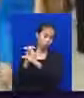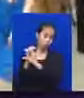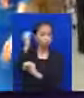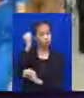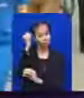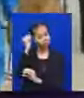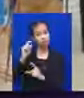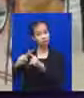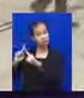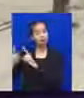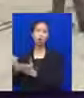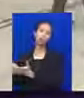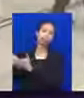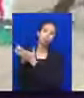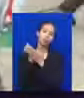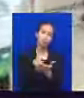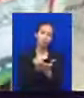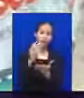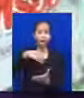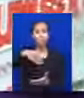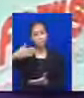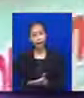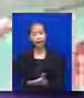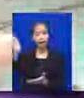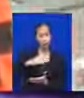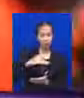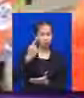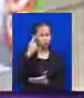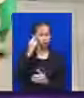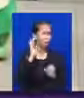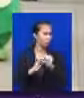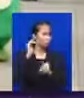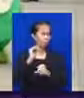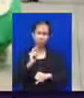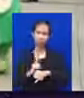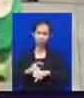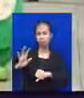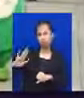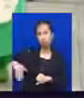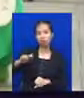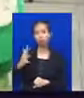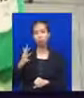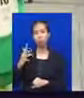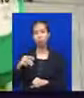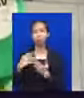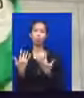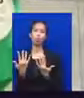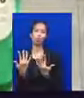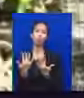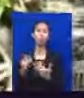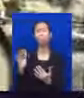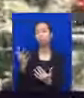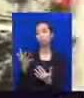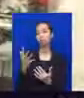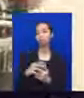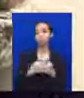องรับการเดินทางของประชาชนทั้งเที่ยวไปและกลับอย่างเพียงพอไม่ล่าช้าและต้องไม่มีผู้โดยสารตกค้างเด็ดขาดโดย